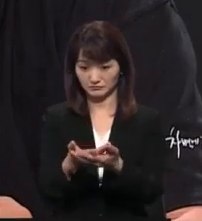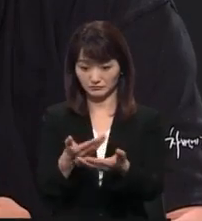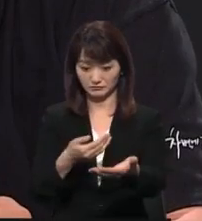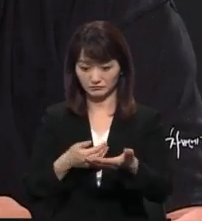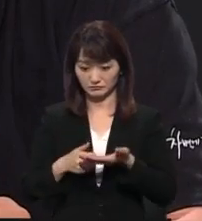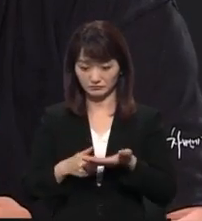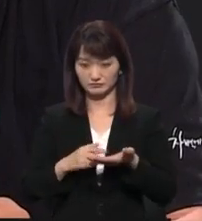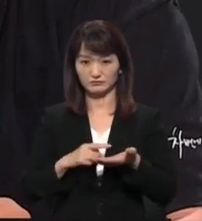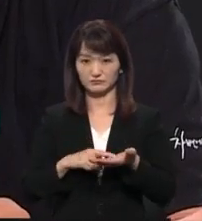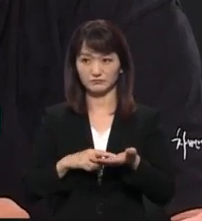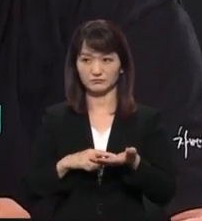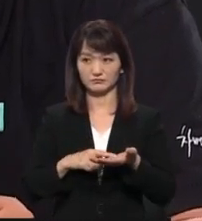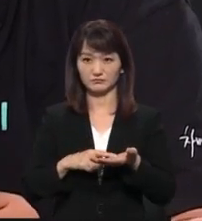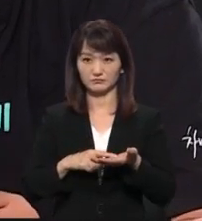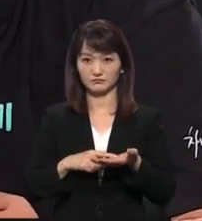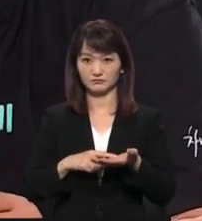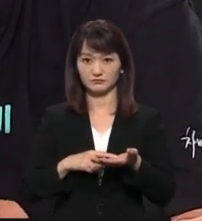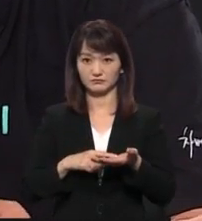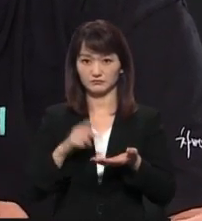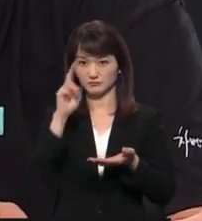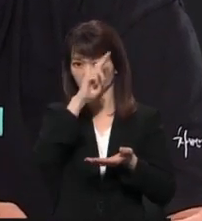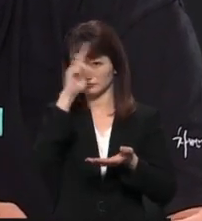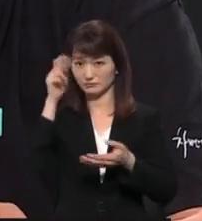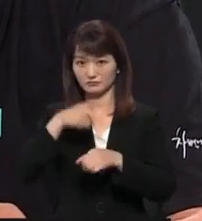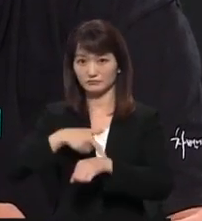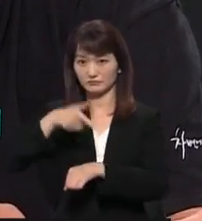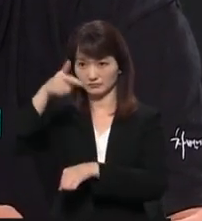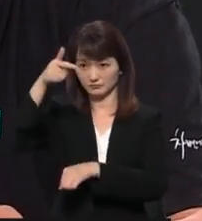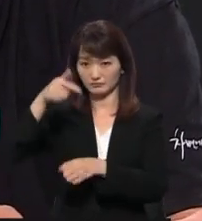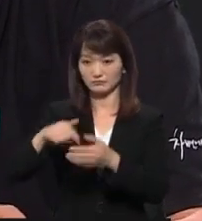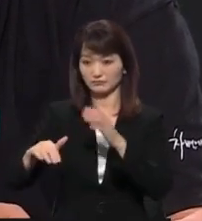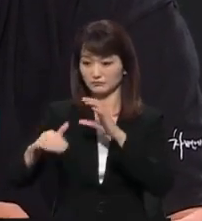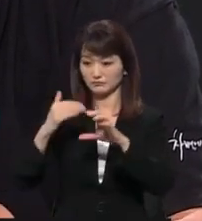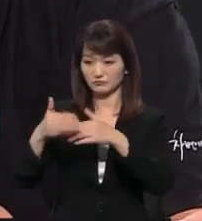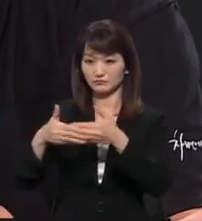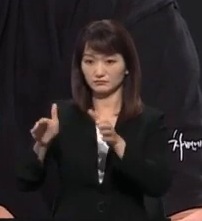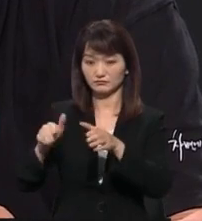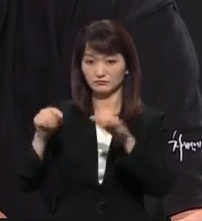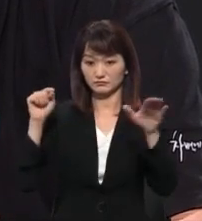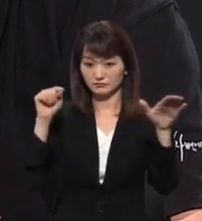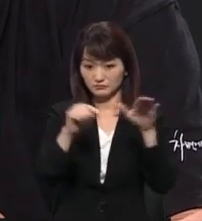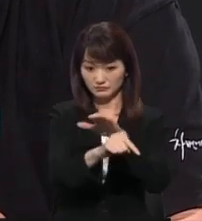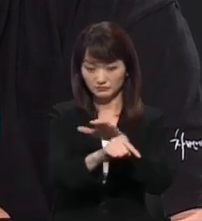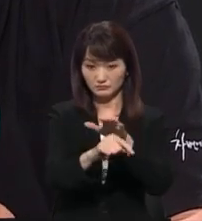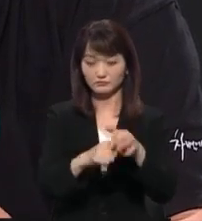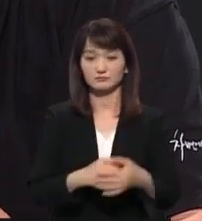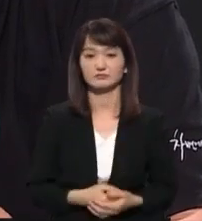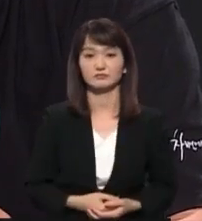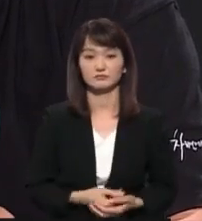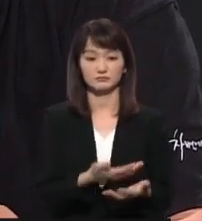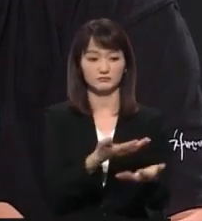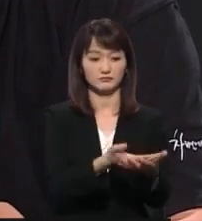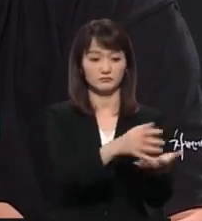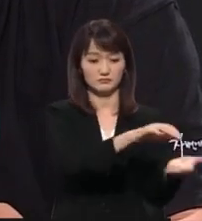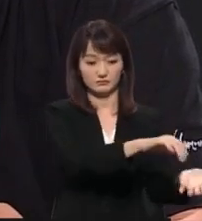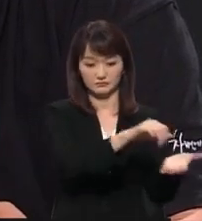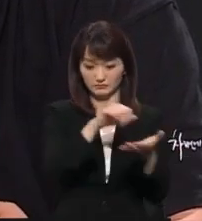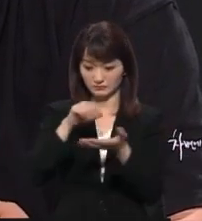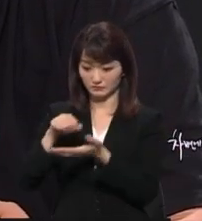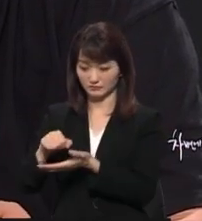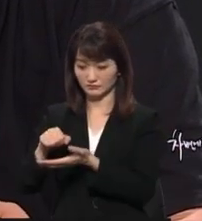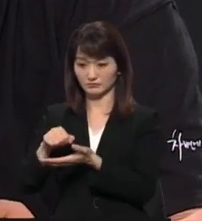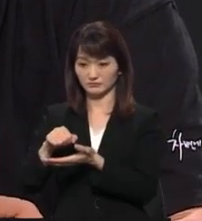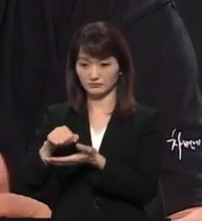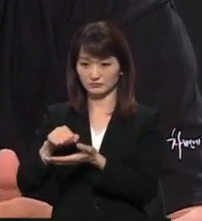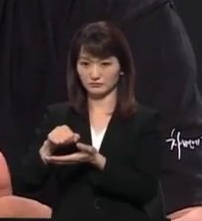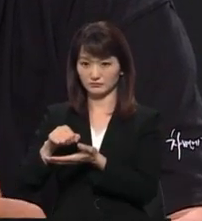입구에서 경호원이 받아가고 오후 6시 되면 뭐 소통실에서 나와서 일괄적으로 가져가서 받았다는